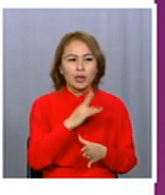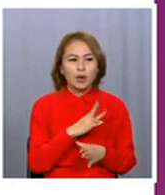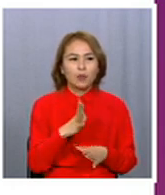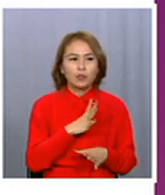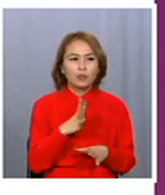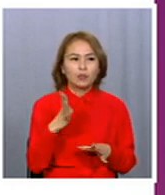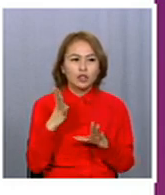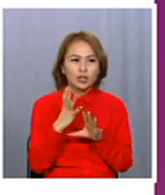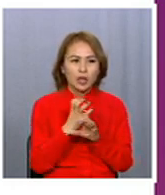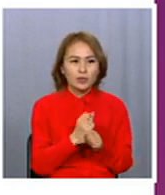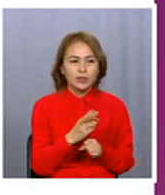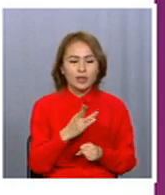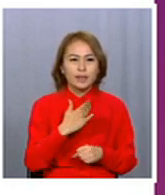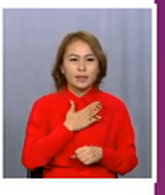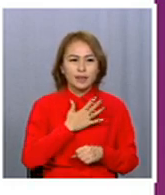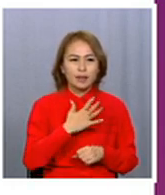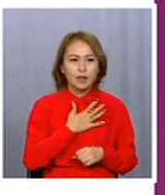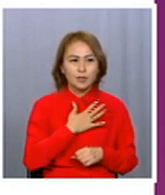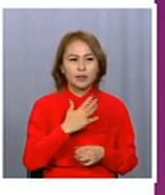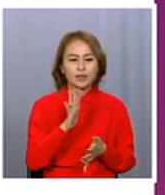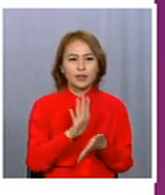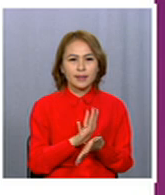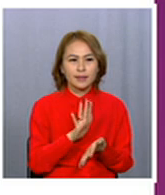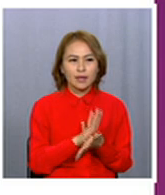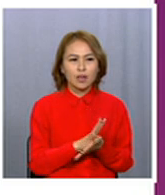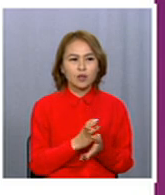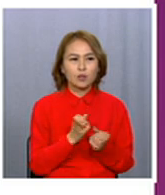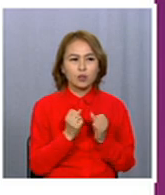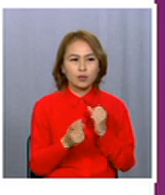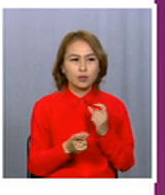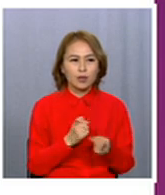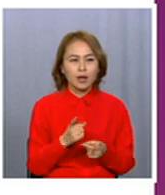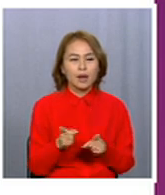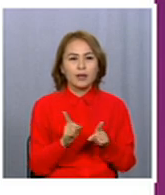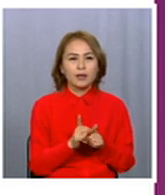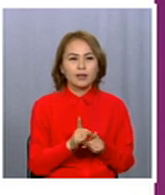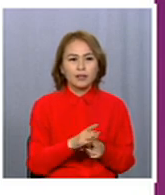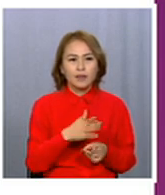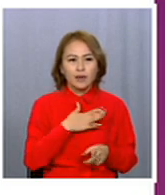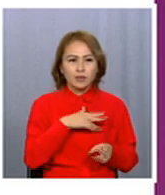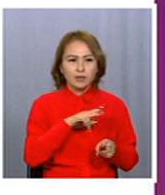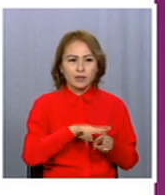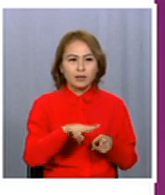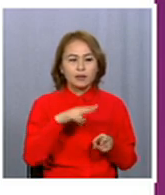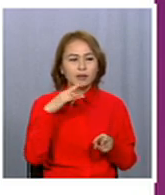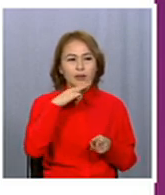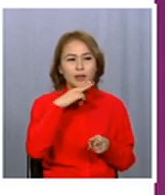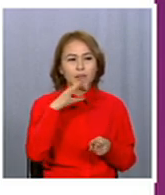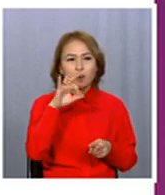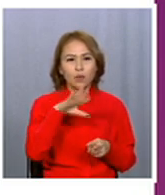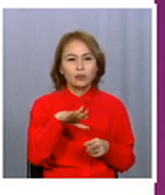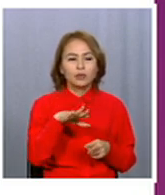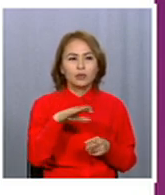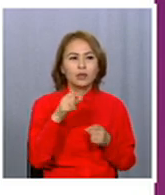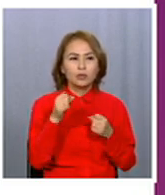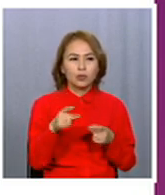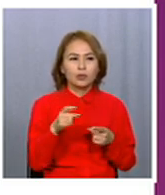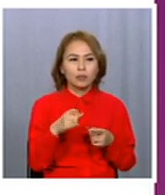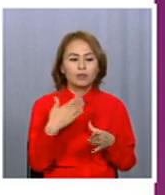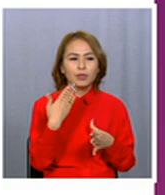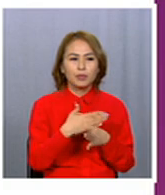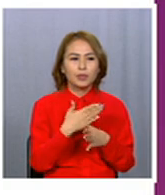Я уменьшаюсь, задыхаюсь, загрязняюсь мусором и отравляюсь другими ядами от